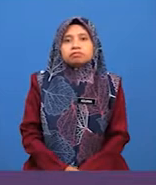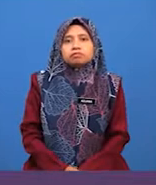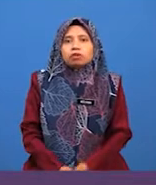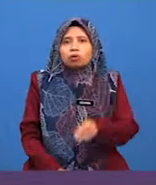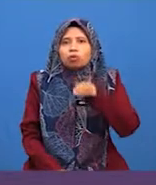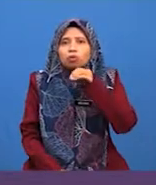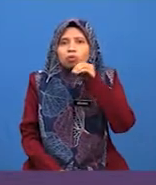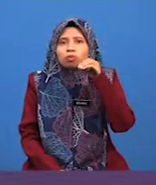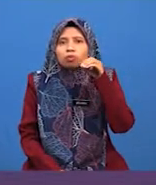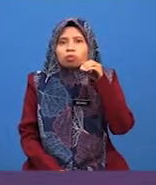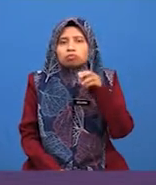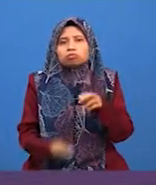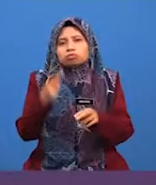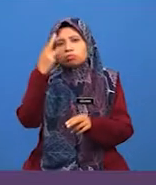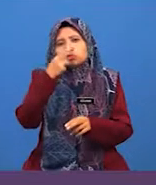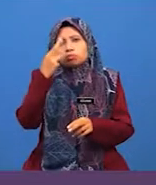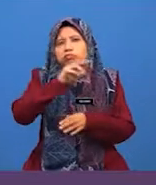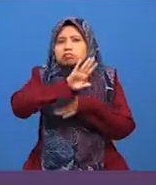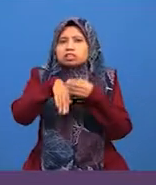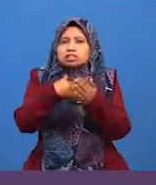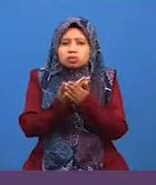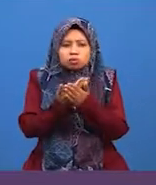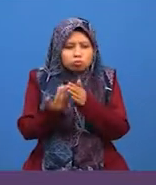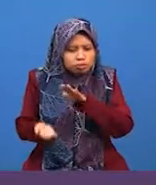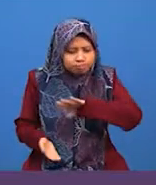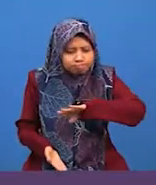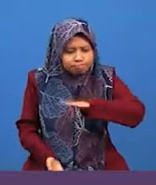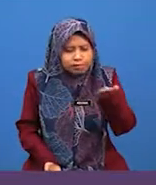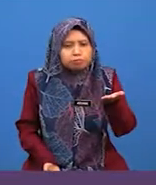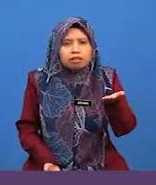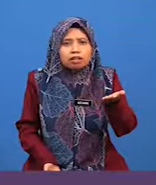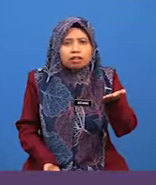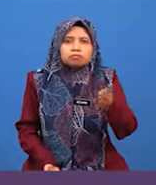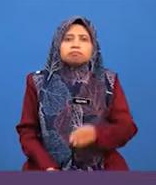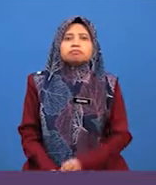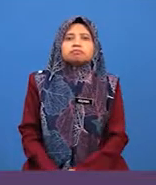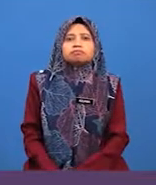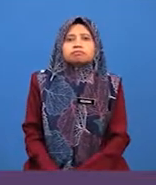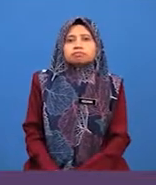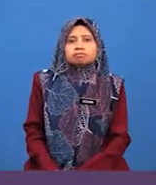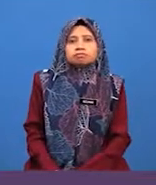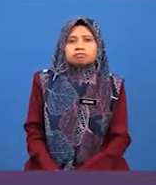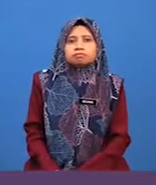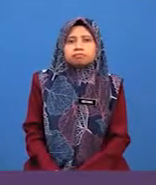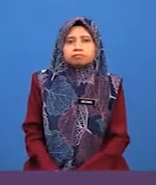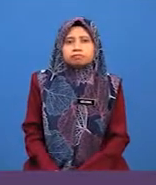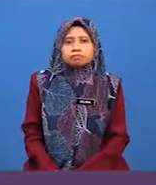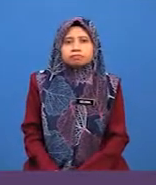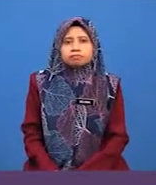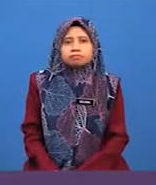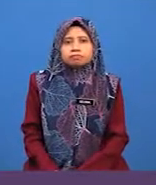Oh, rupa-rupanya semua benda di dalam rumah juga terbalik.